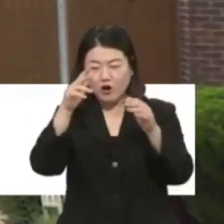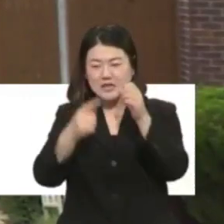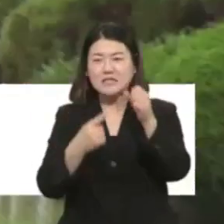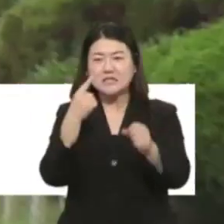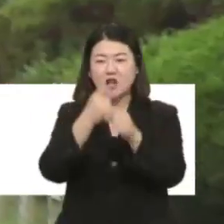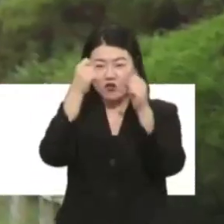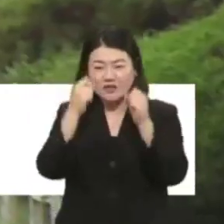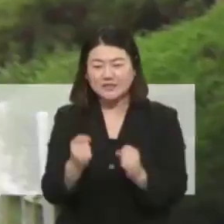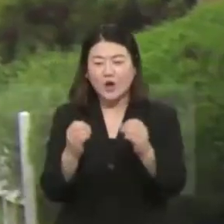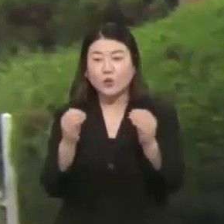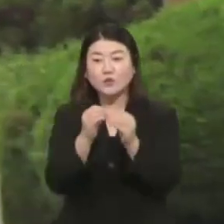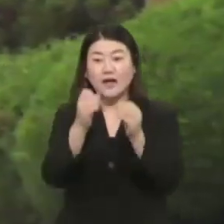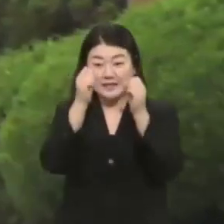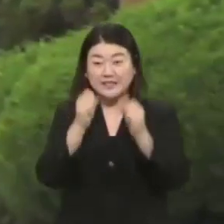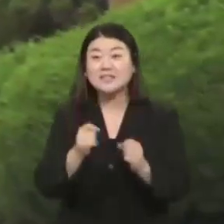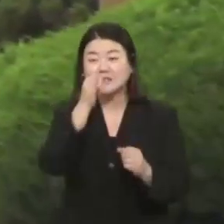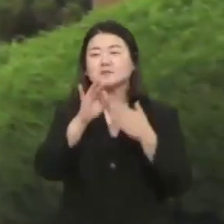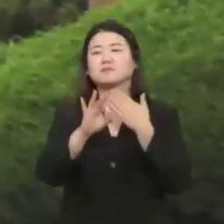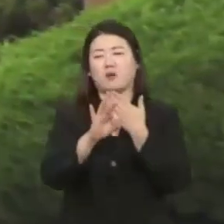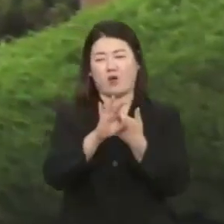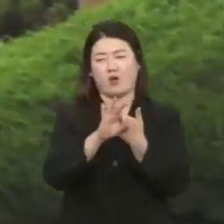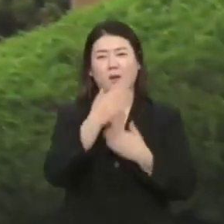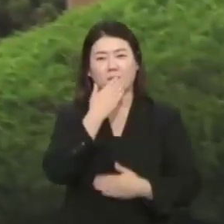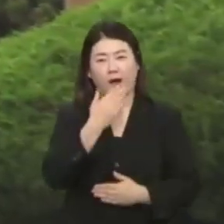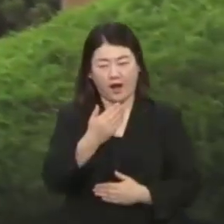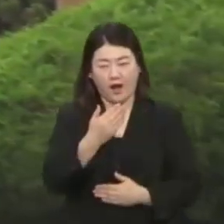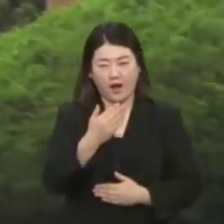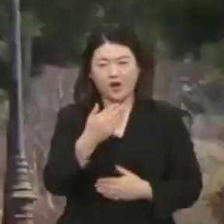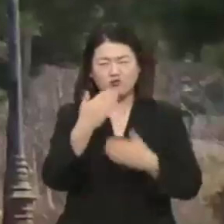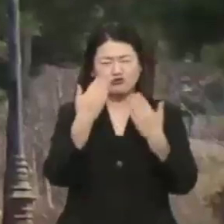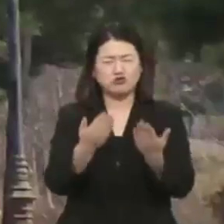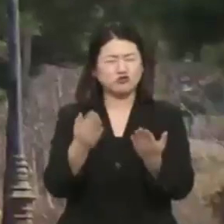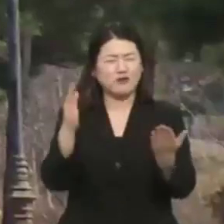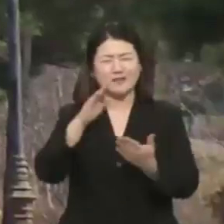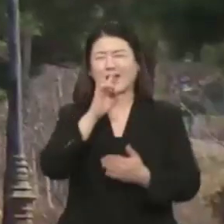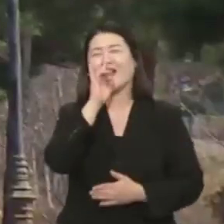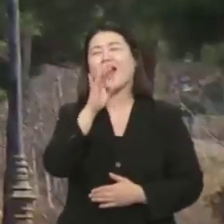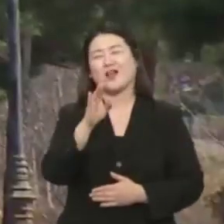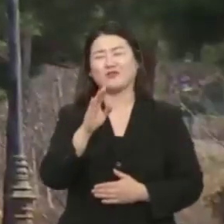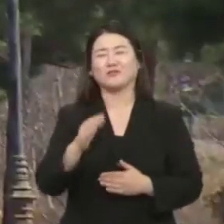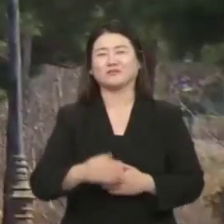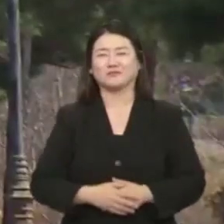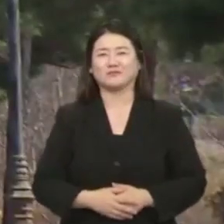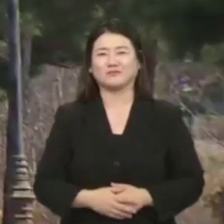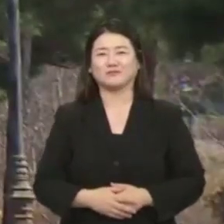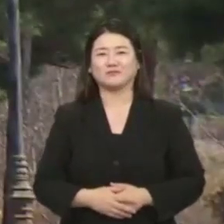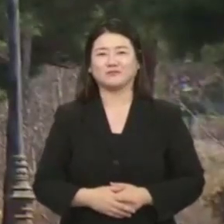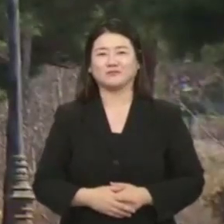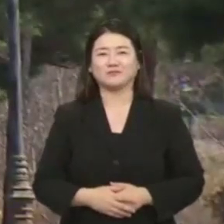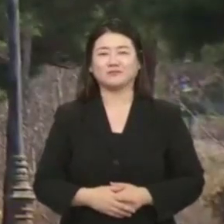지급 기준일까지 1년 이상 논산시의 주소지를 두고 있는 대학생이며 휴학생은 대상에서 제외됩니다